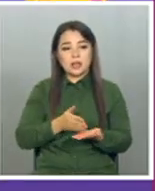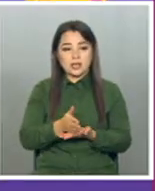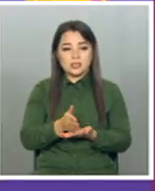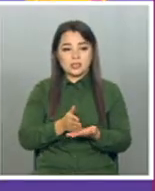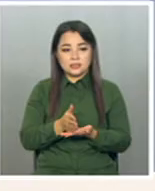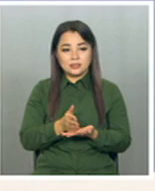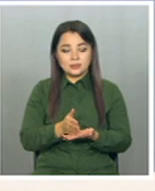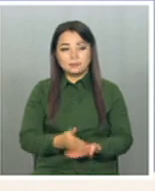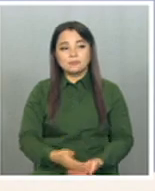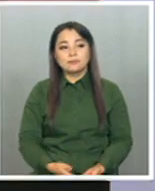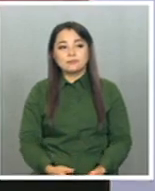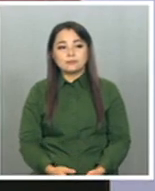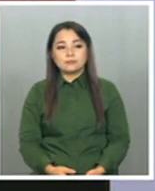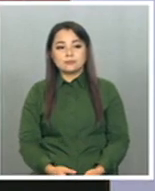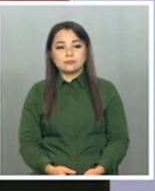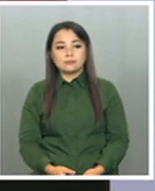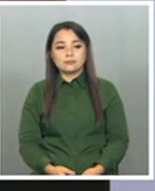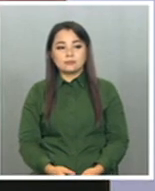саясаты.